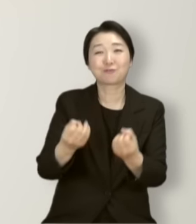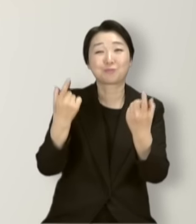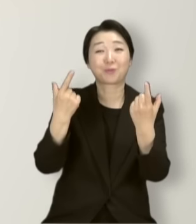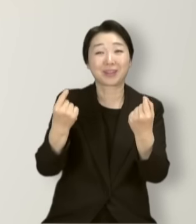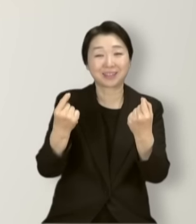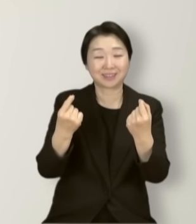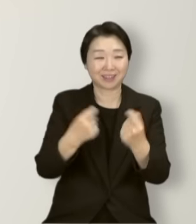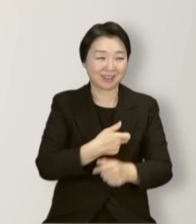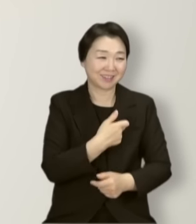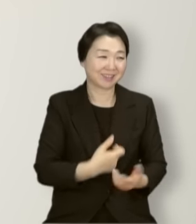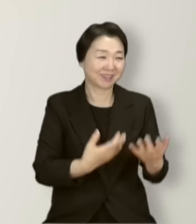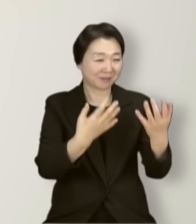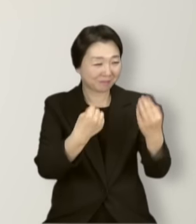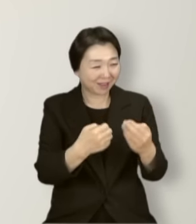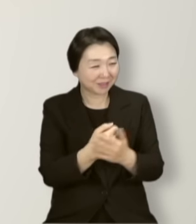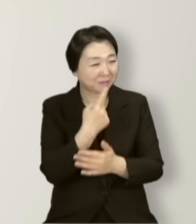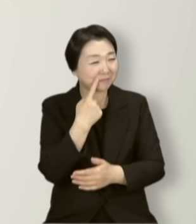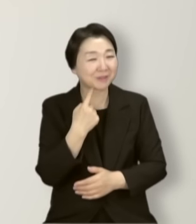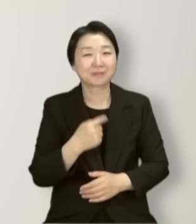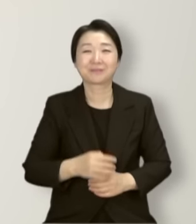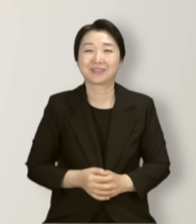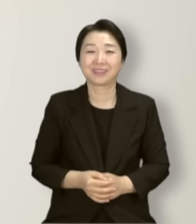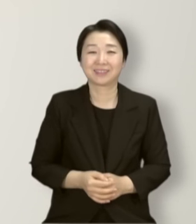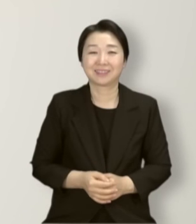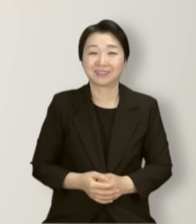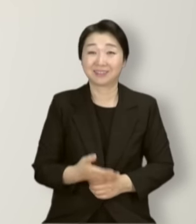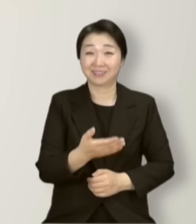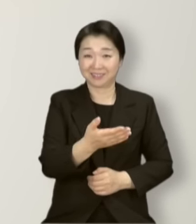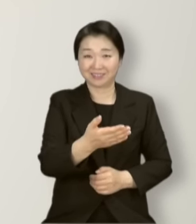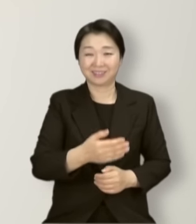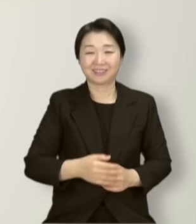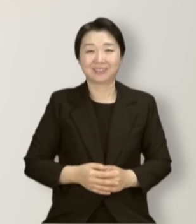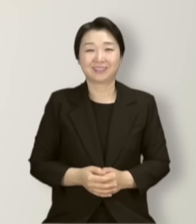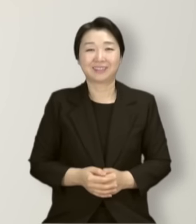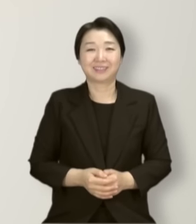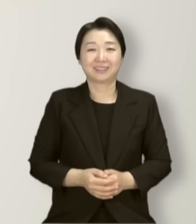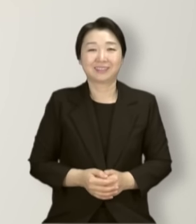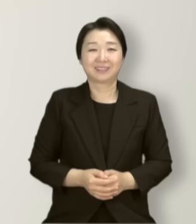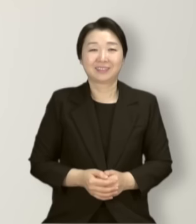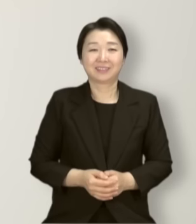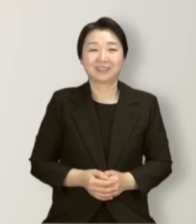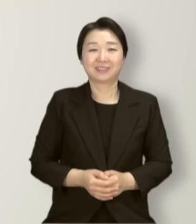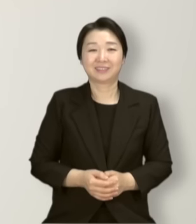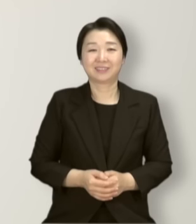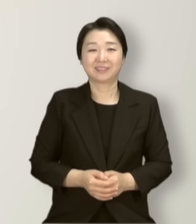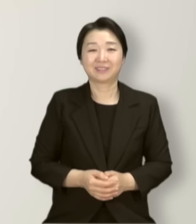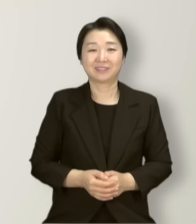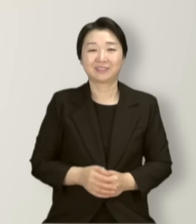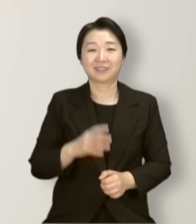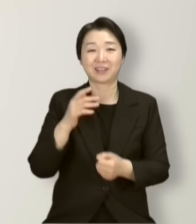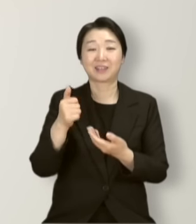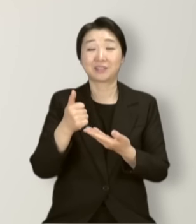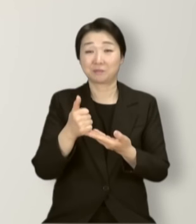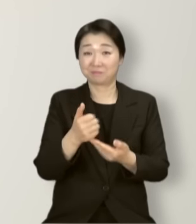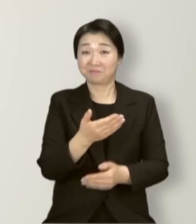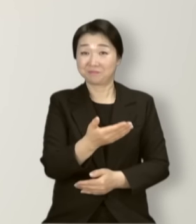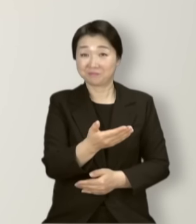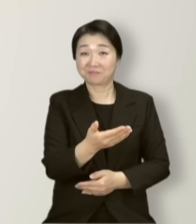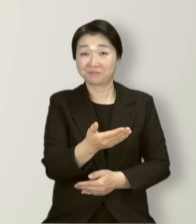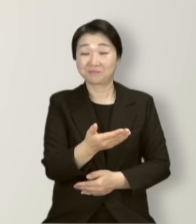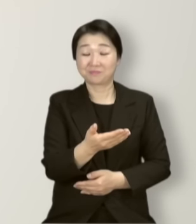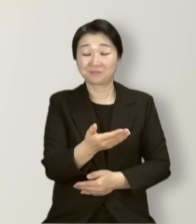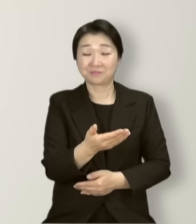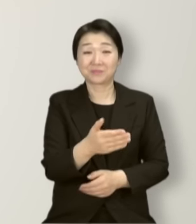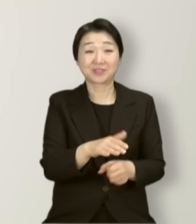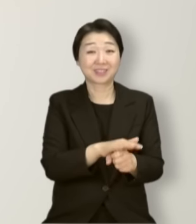참 부럽고 예. 총장님 이 하나님이 총장님 굉장히 많이